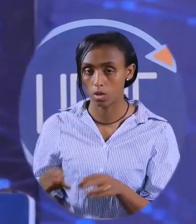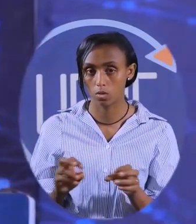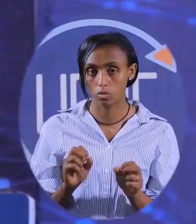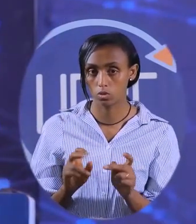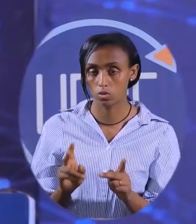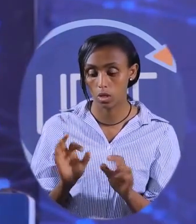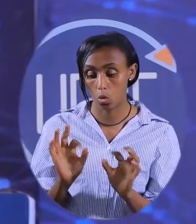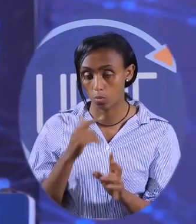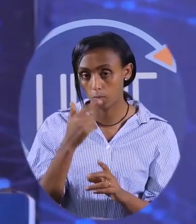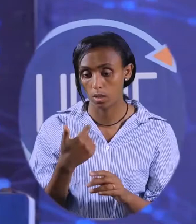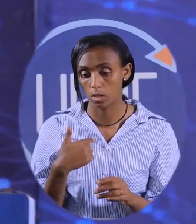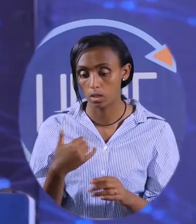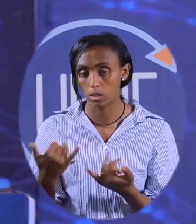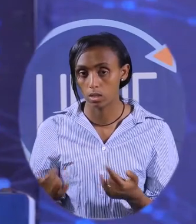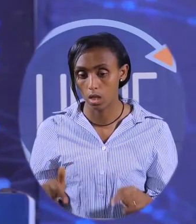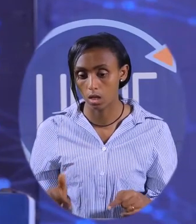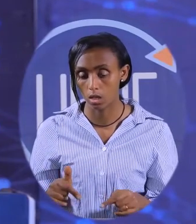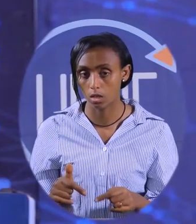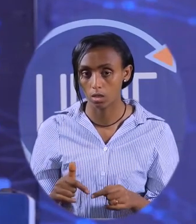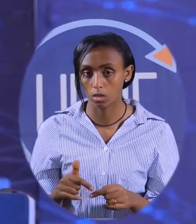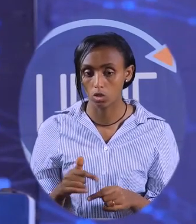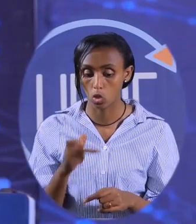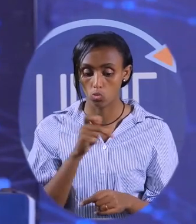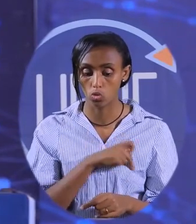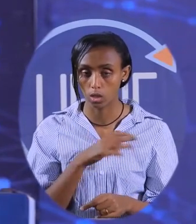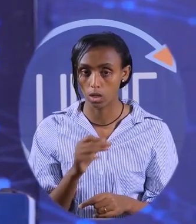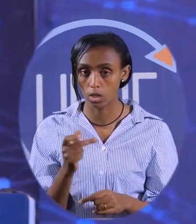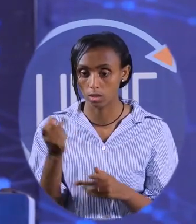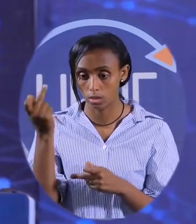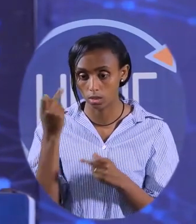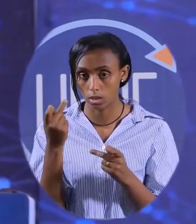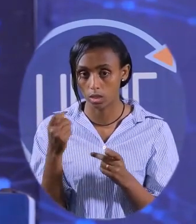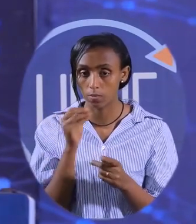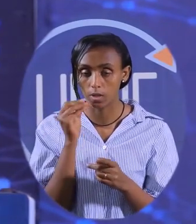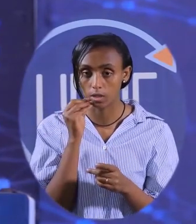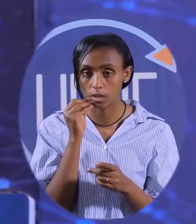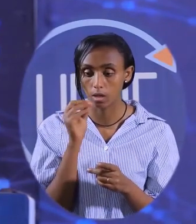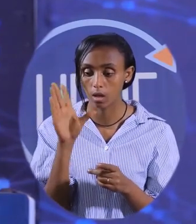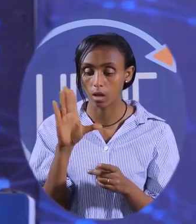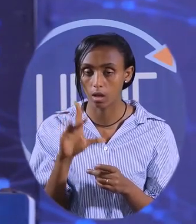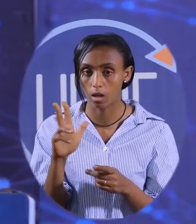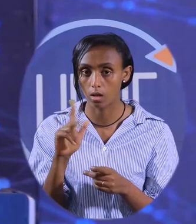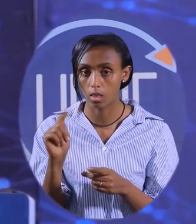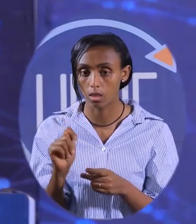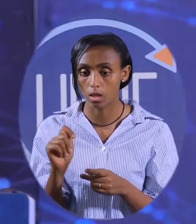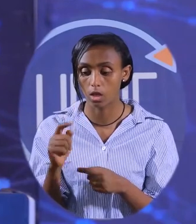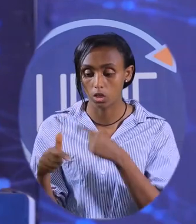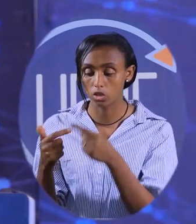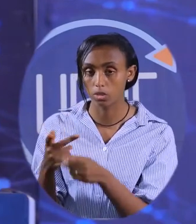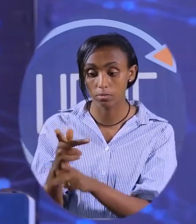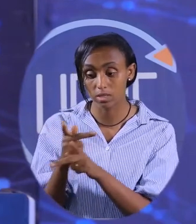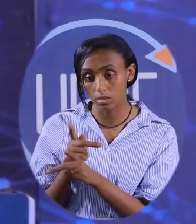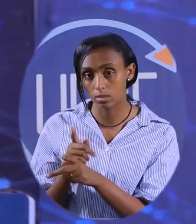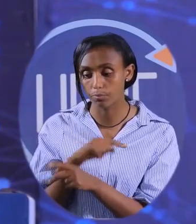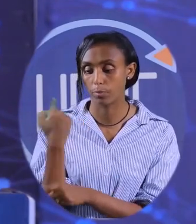የለውም ይባላል። እኔ ዛሬ ደሞዜን ዲግሪየንና ኢቭን የቤቴን ካርታ እጄ ጠይቄኮ ብድርም ቢተብያለሁ